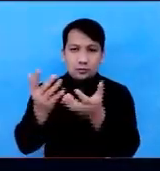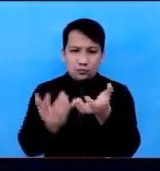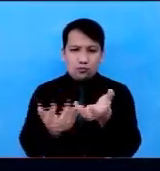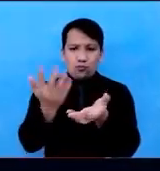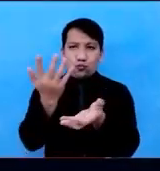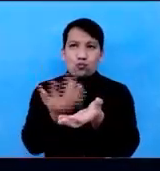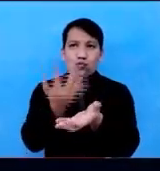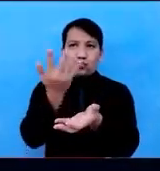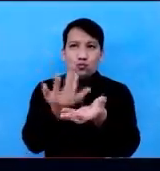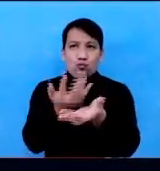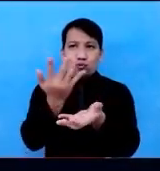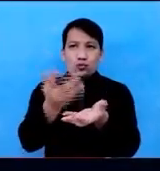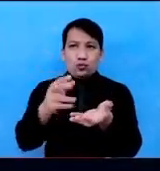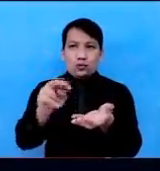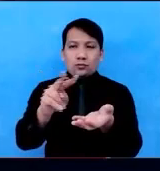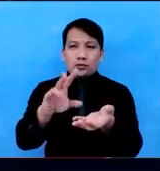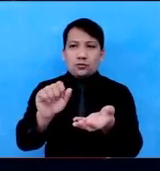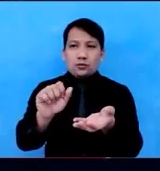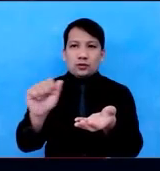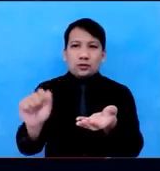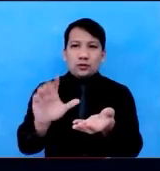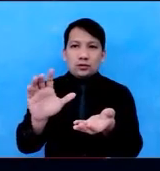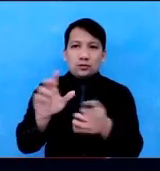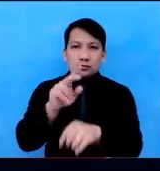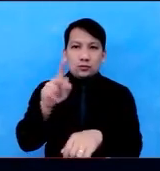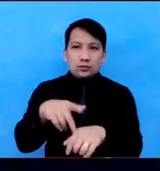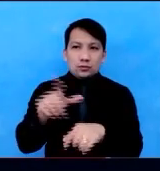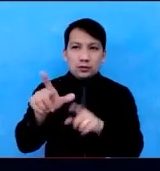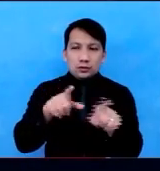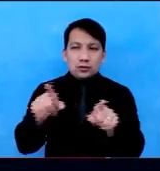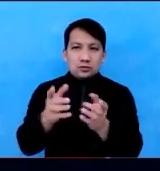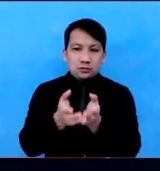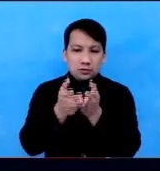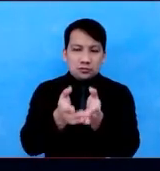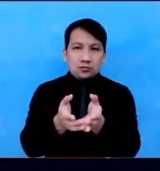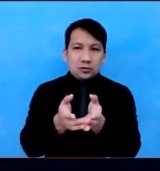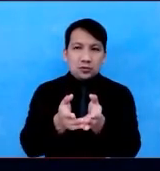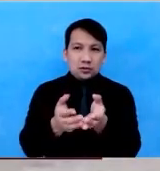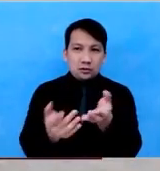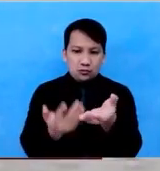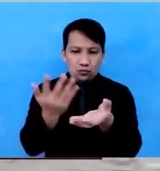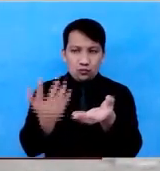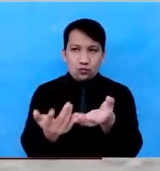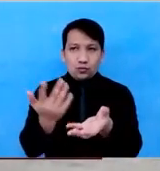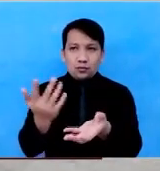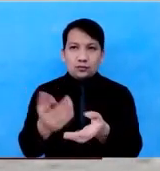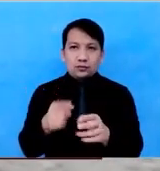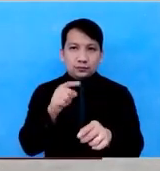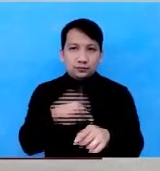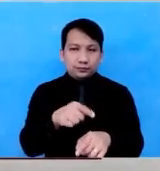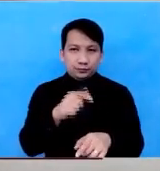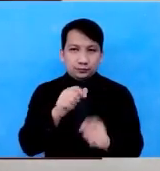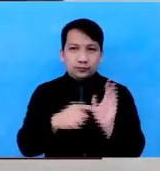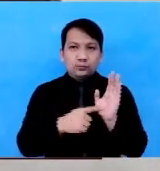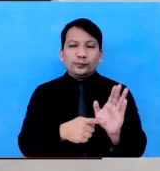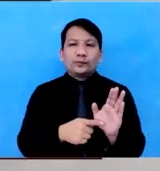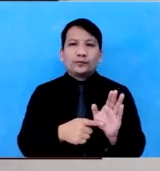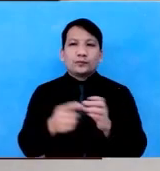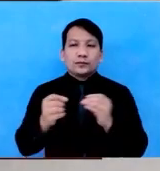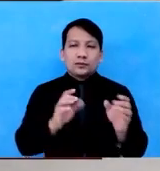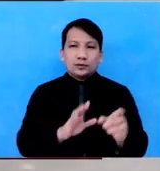nagliliyab na MV Asia Philippine Starlight Shipping Vessel sa gitna ng dagat. Base po sa official statement ng operator ng